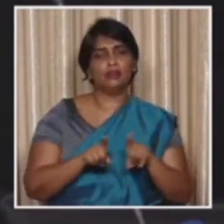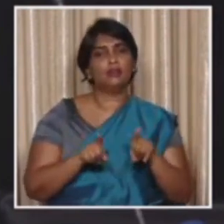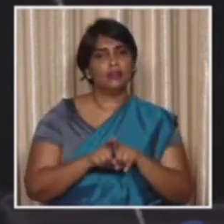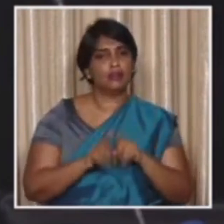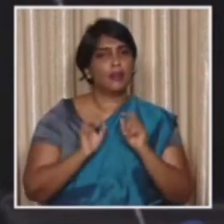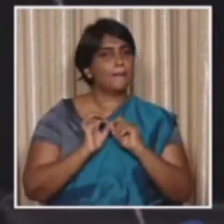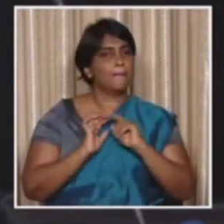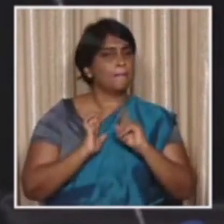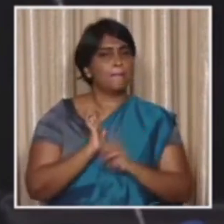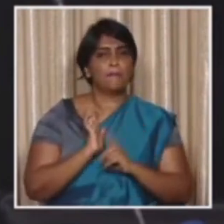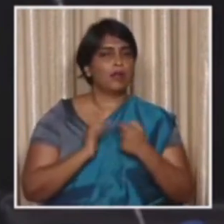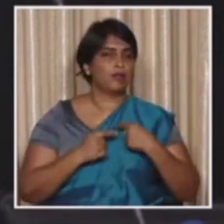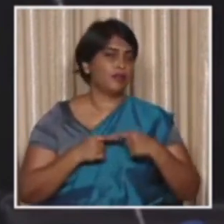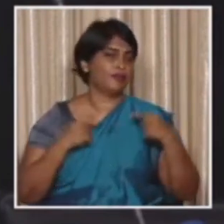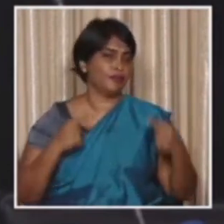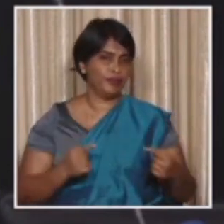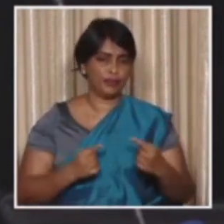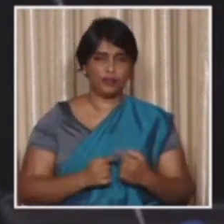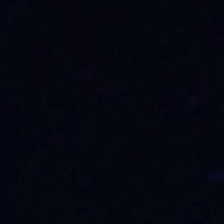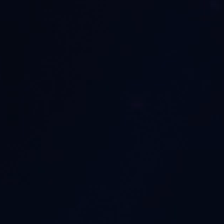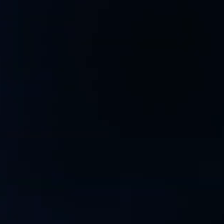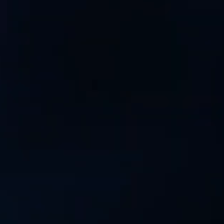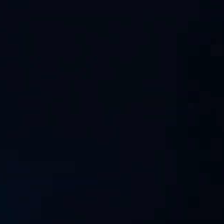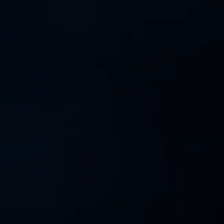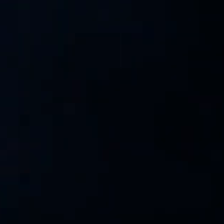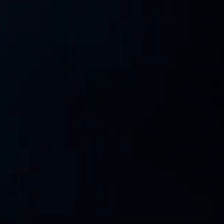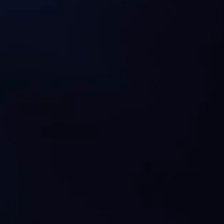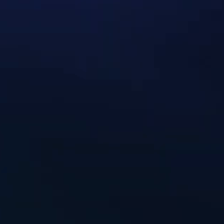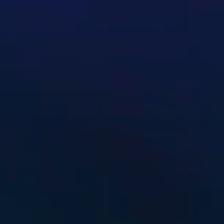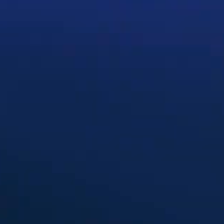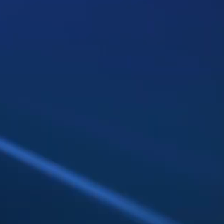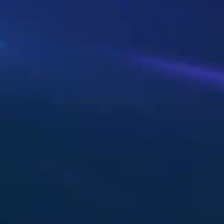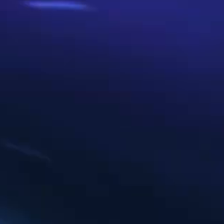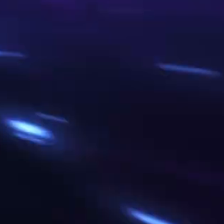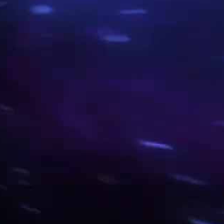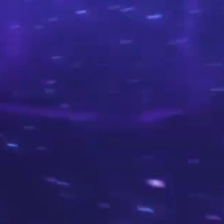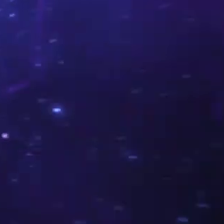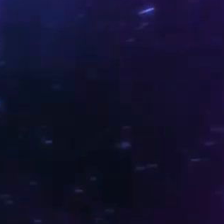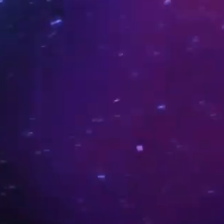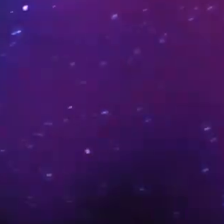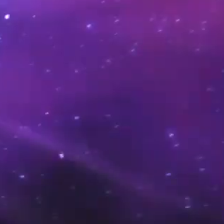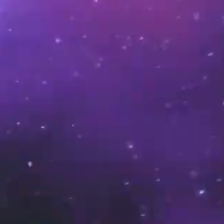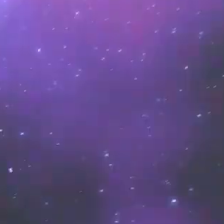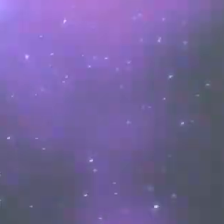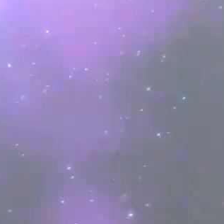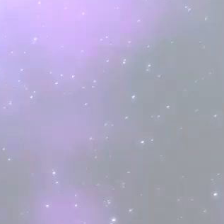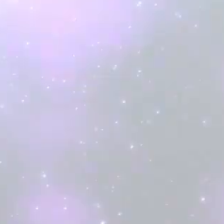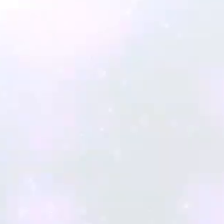පනත පිළිබඳව අපේ විරුද්ධත්වයේ පළ කරන්නේ. බොහොම ස්තුතියි.